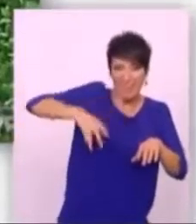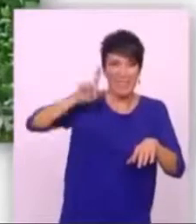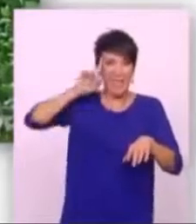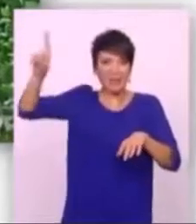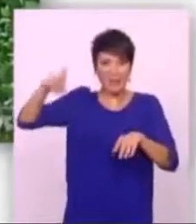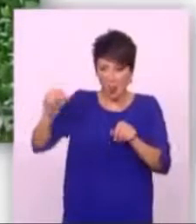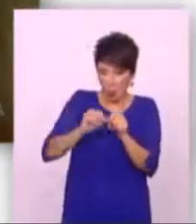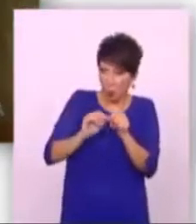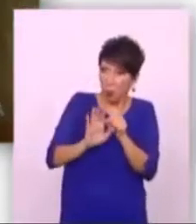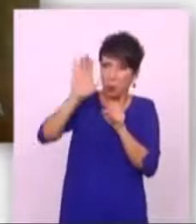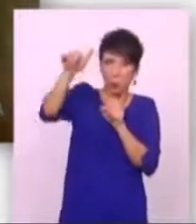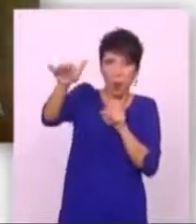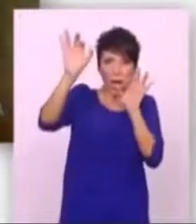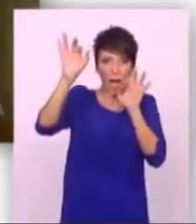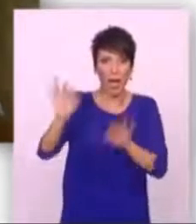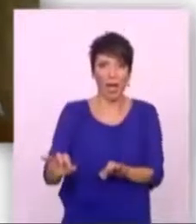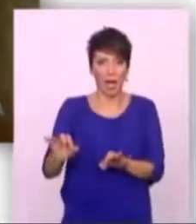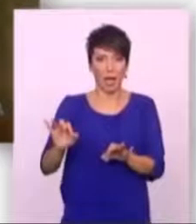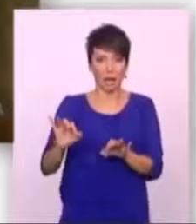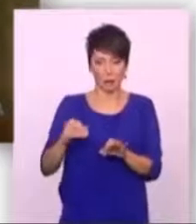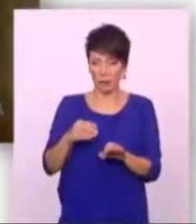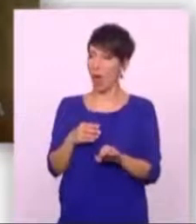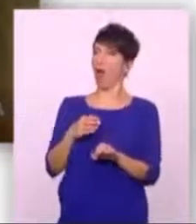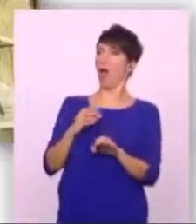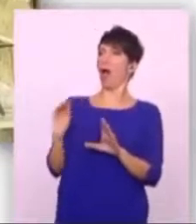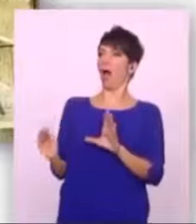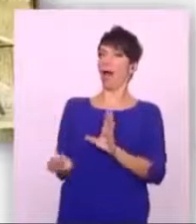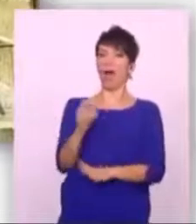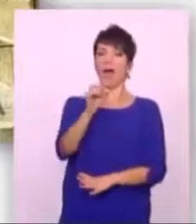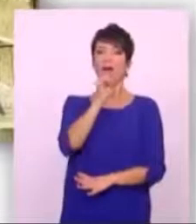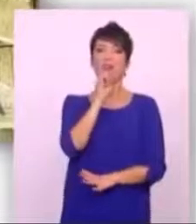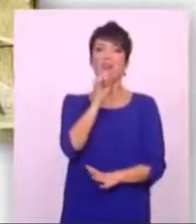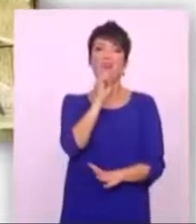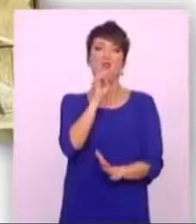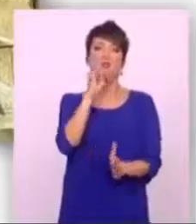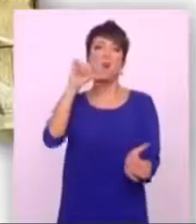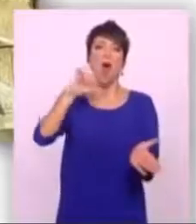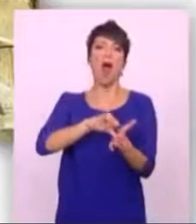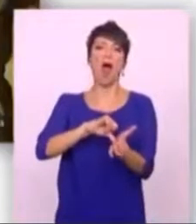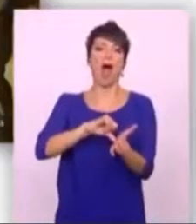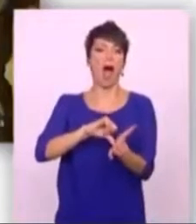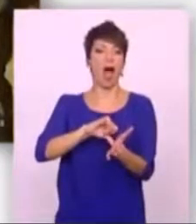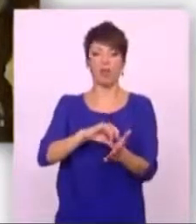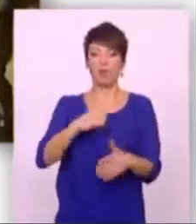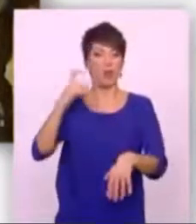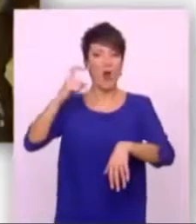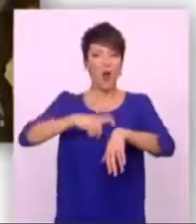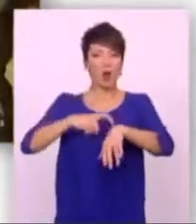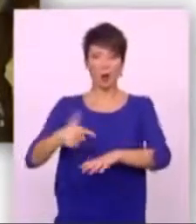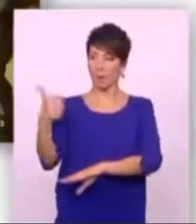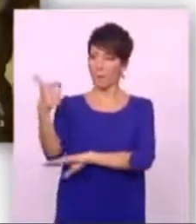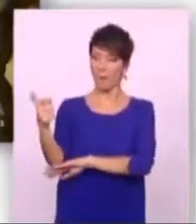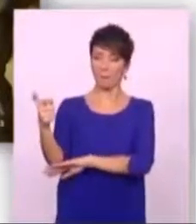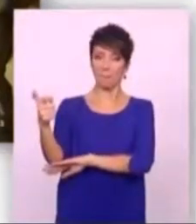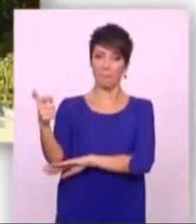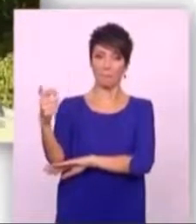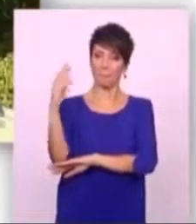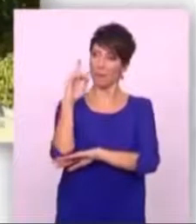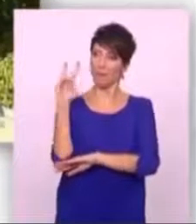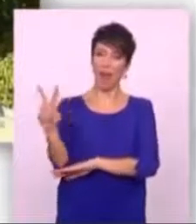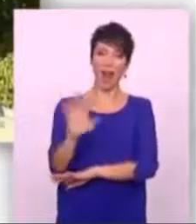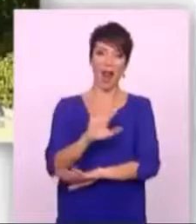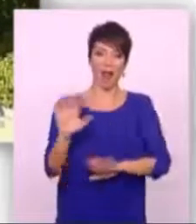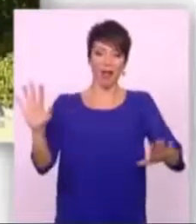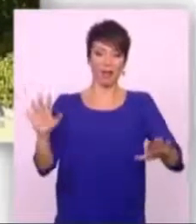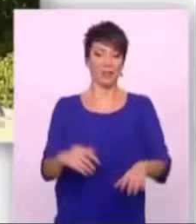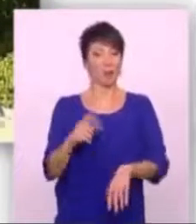Στην καρδιά των Αμπελοκήπων, σε ένα από τα πιο πυκνοκατοικημένα σημεία της πόλης σήμερα, εκεί όπου πριν από έναν αιώνα υπήρχαν μόνο αμπέλια και ελιές,